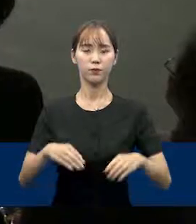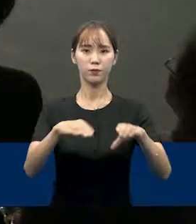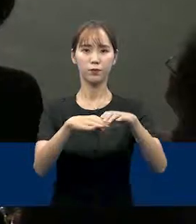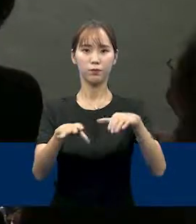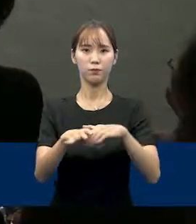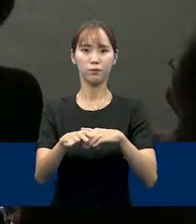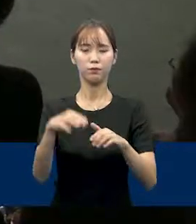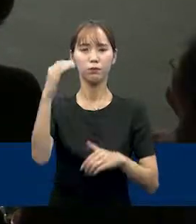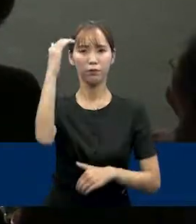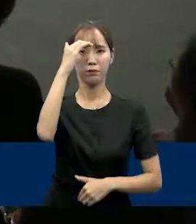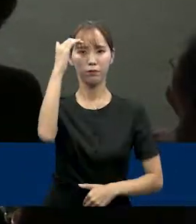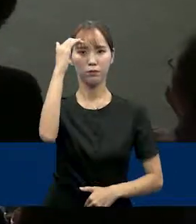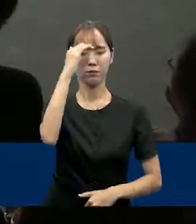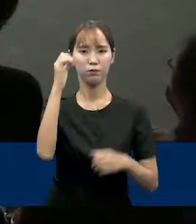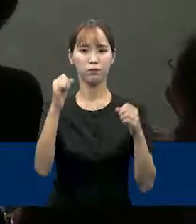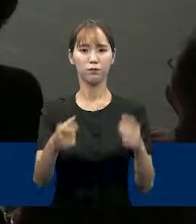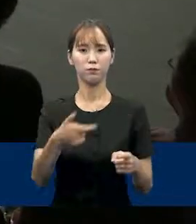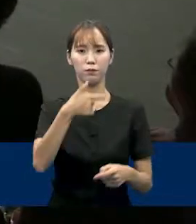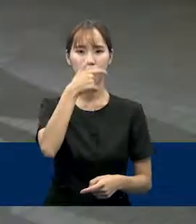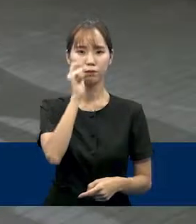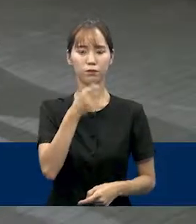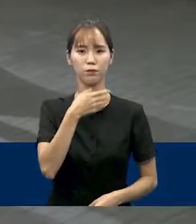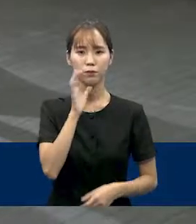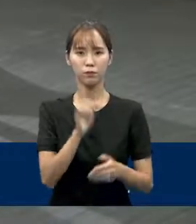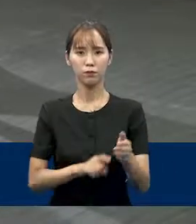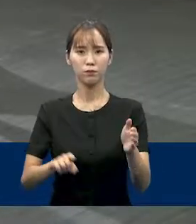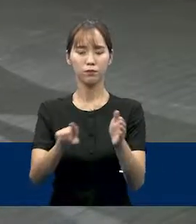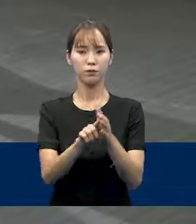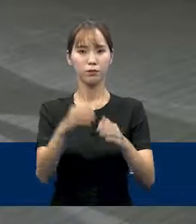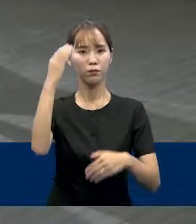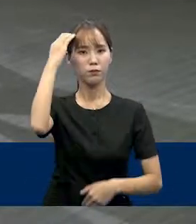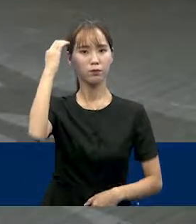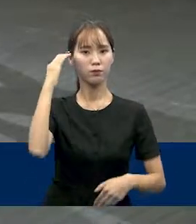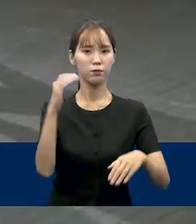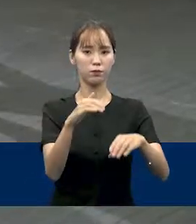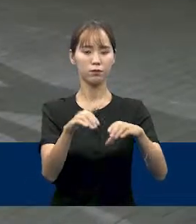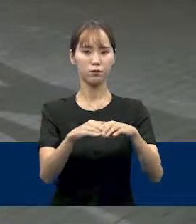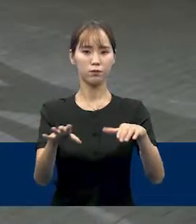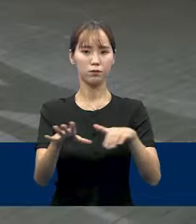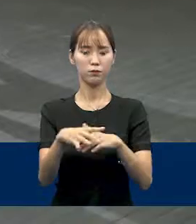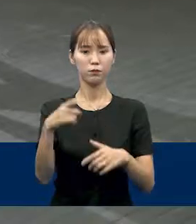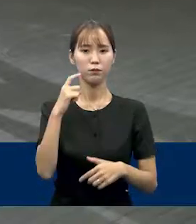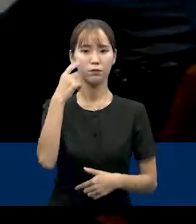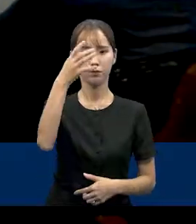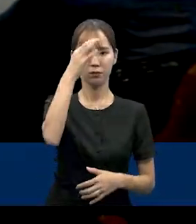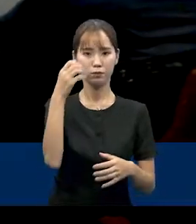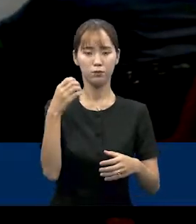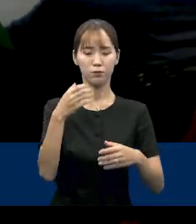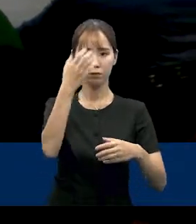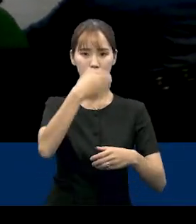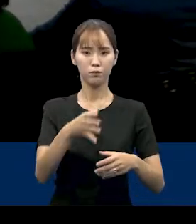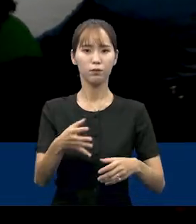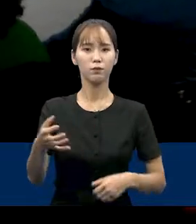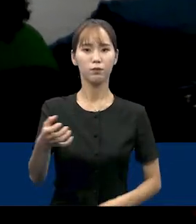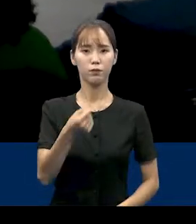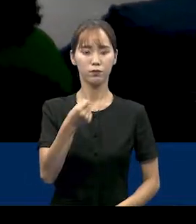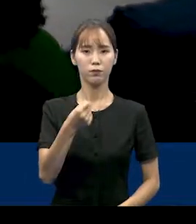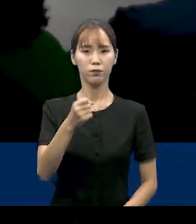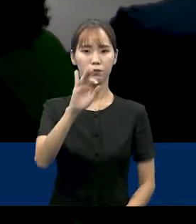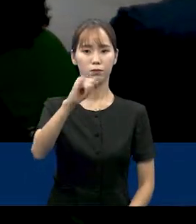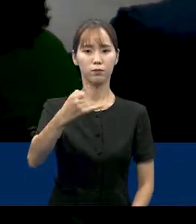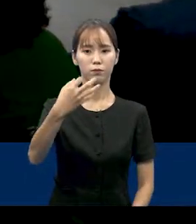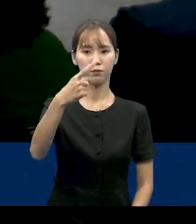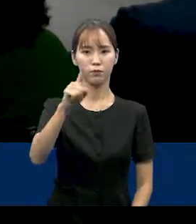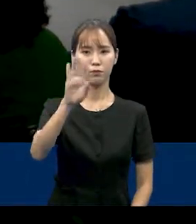또한 문화 관람의 기회가 적은 치매 어르신들을 위해 한국문화예술위원회 의 후원으로 몸으로 쓰는 브라보마이라이프